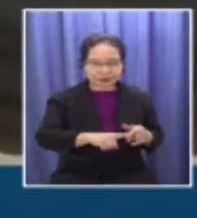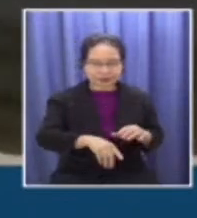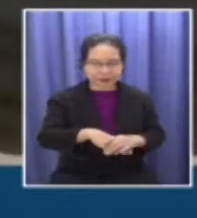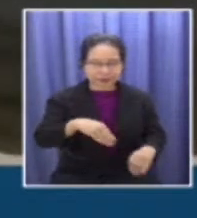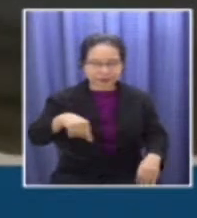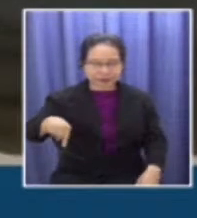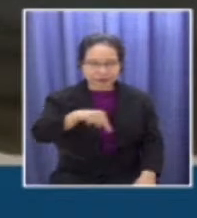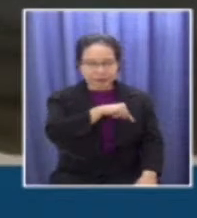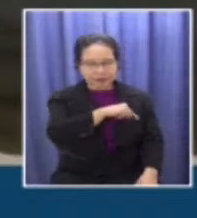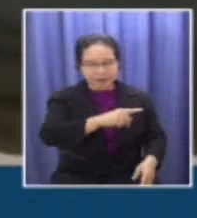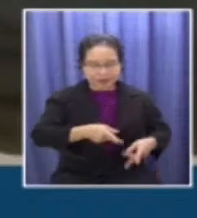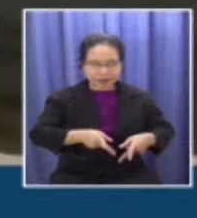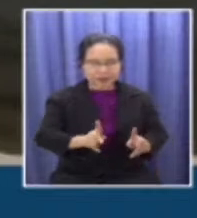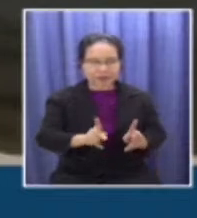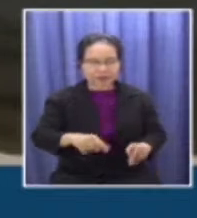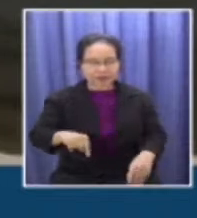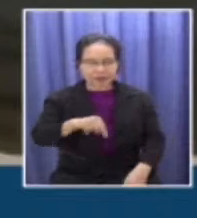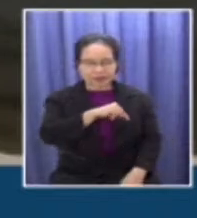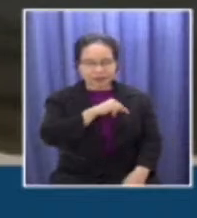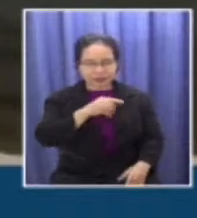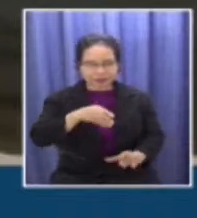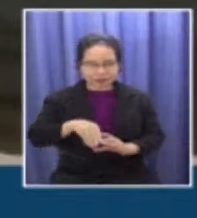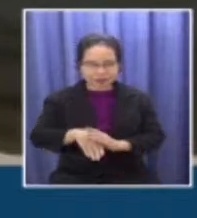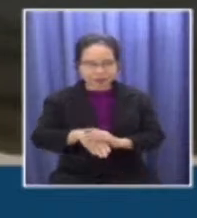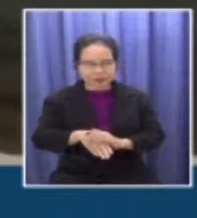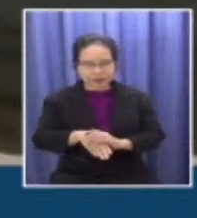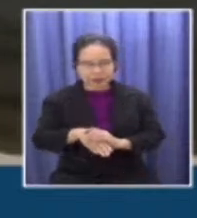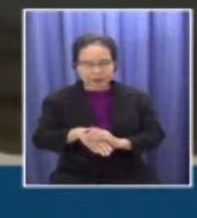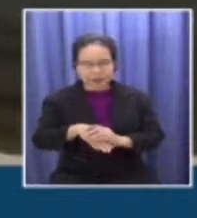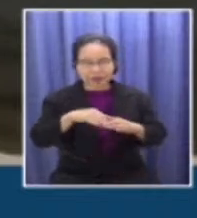Yesu Kristo ɛpam ahomane ne free